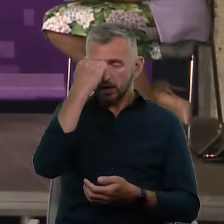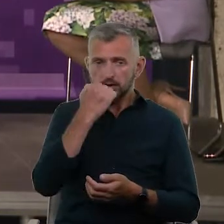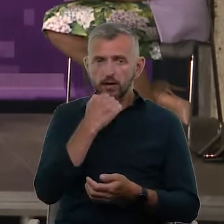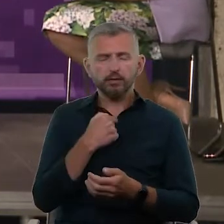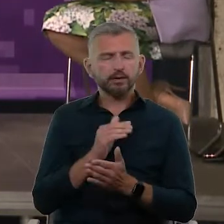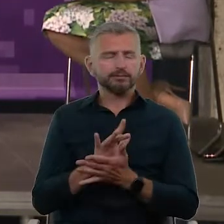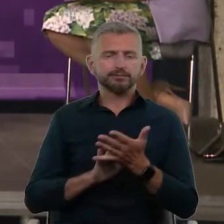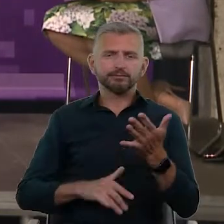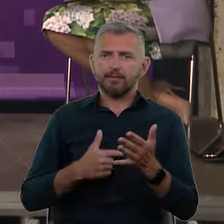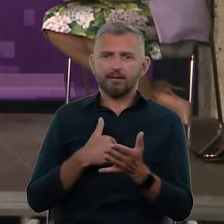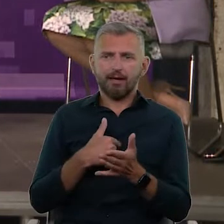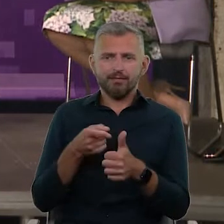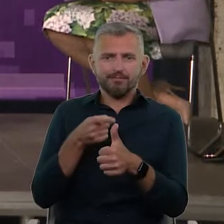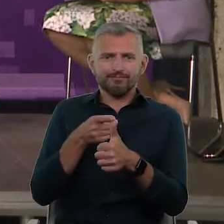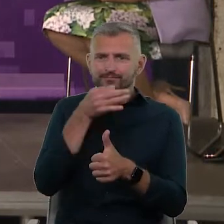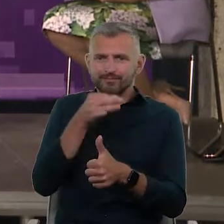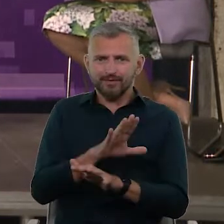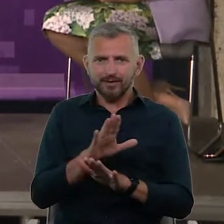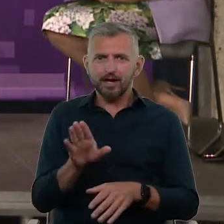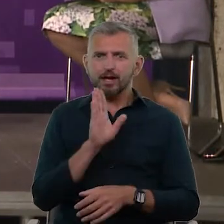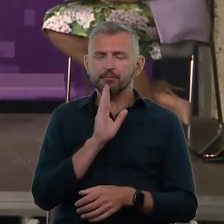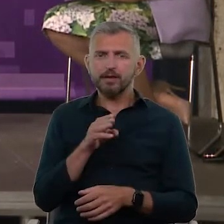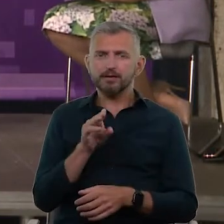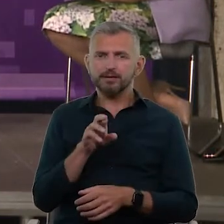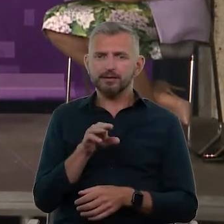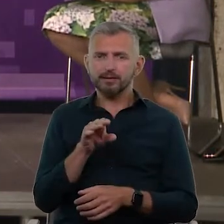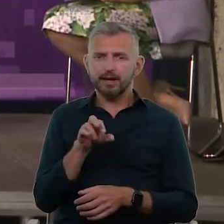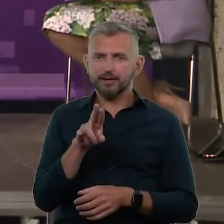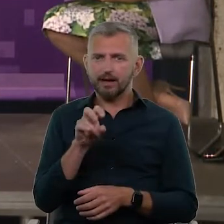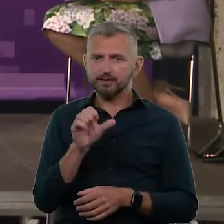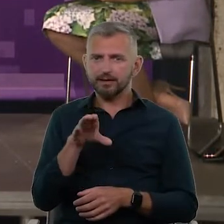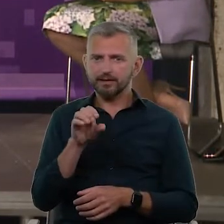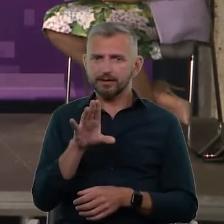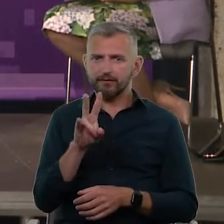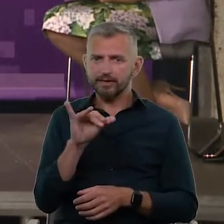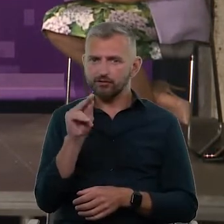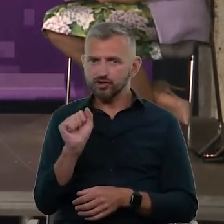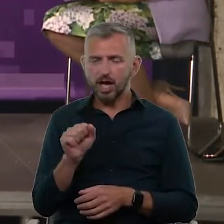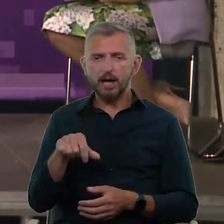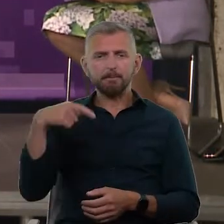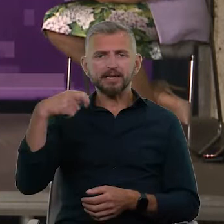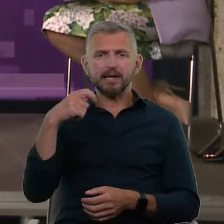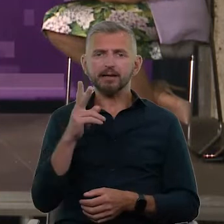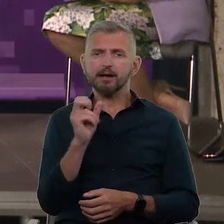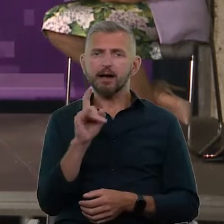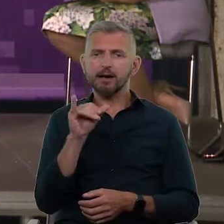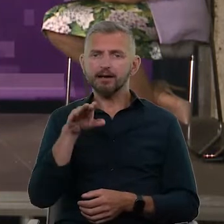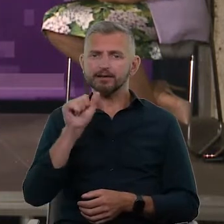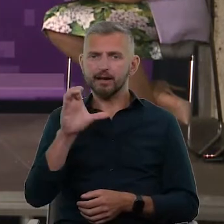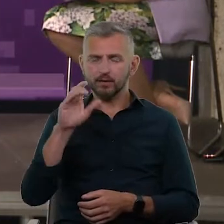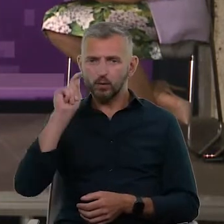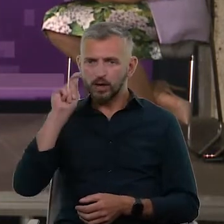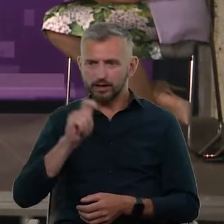дуже перепрошую, що не представила. Пані Тетяна Ставнича, президентка Карітас України. Просто ми з